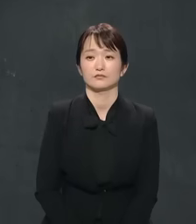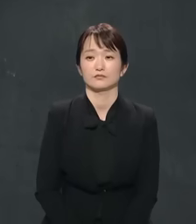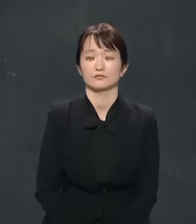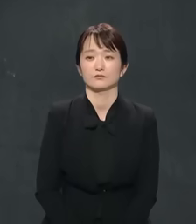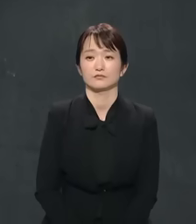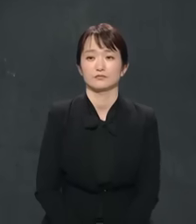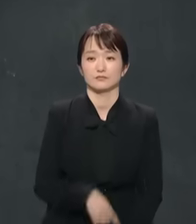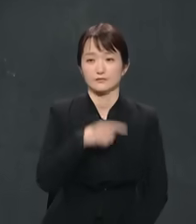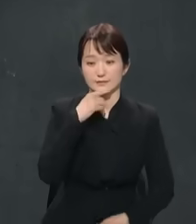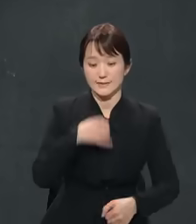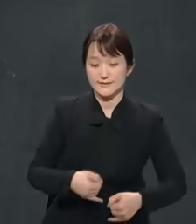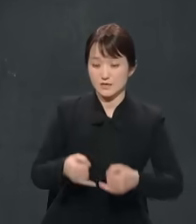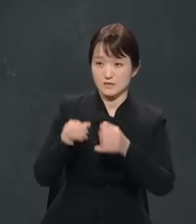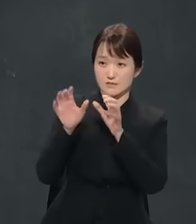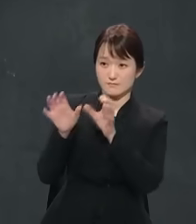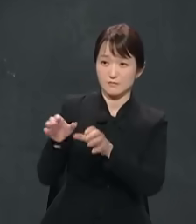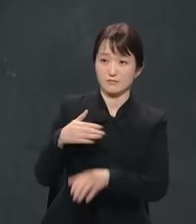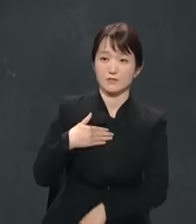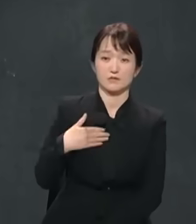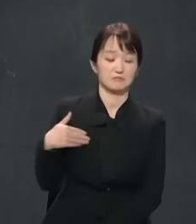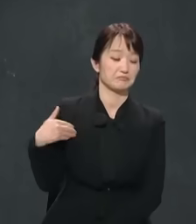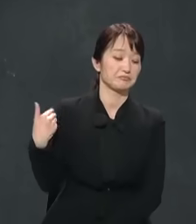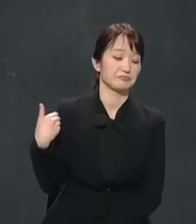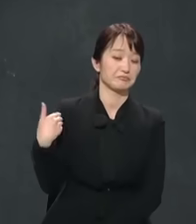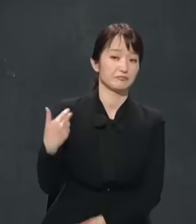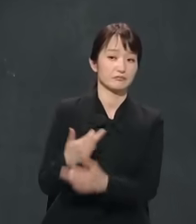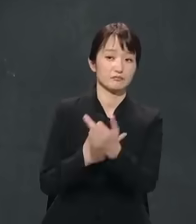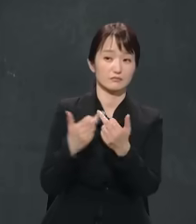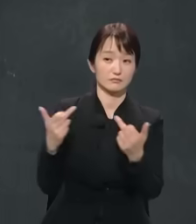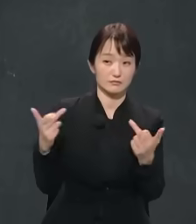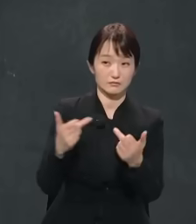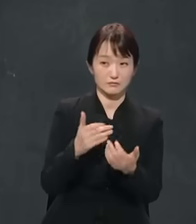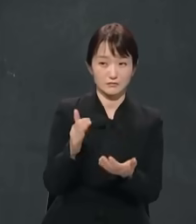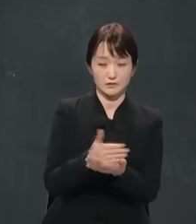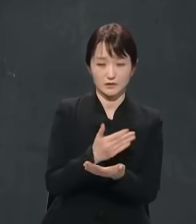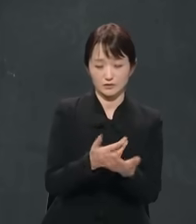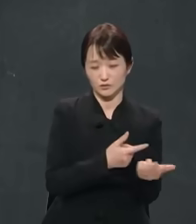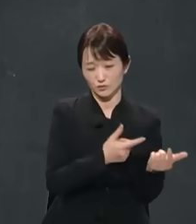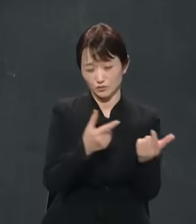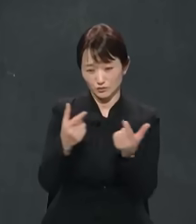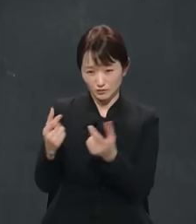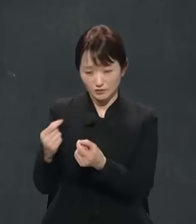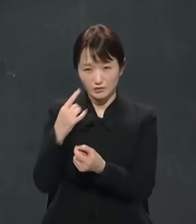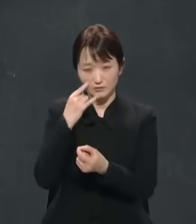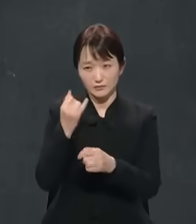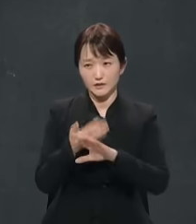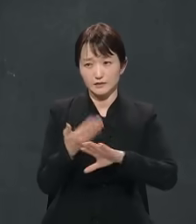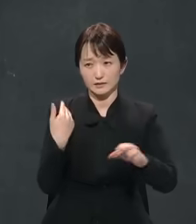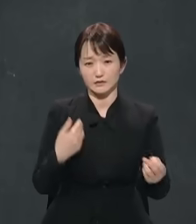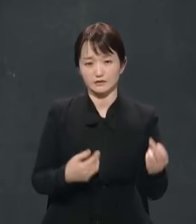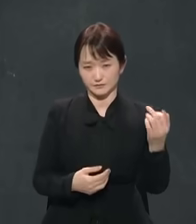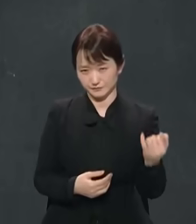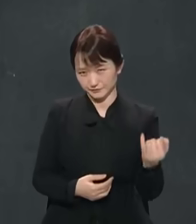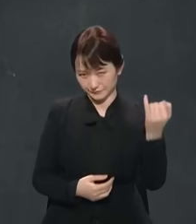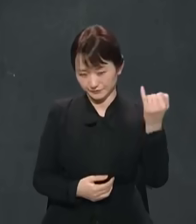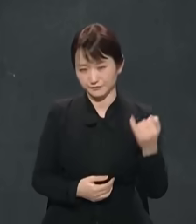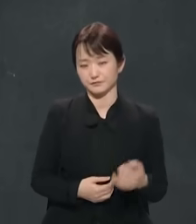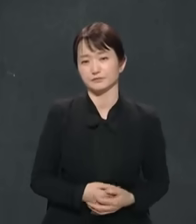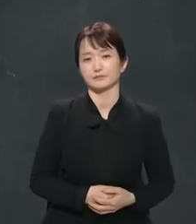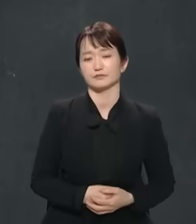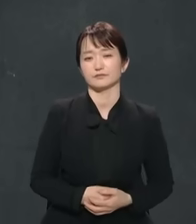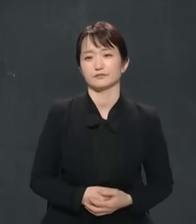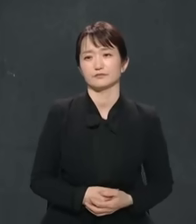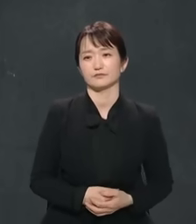자, 빚만 넘겨주고 나 몰라라 하더니 선사는 나눠 먹자는 이복 형제들입니다. 자, 박